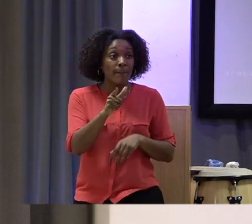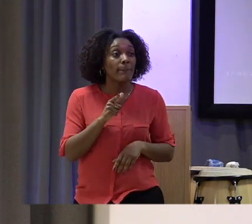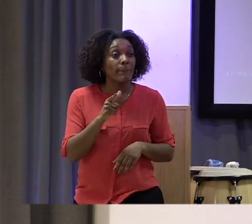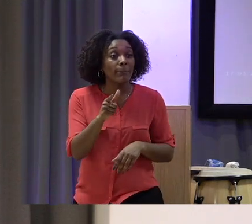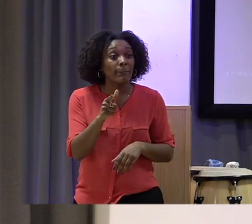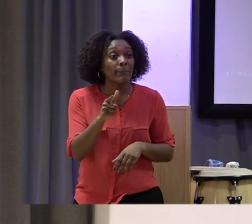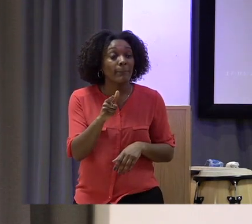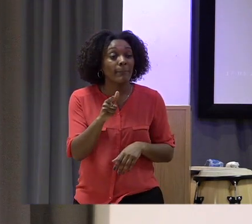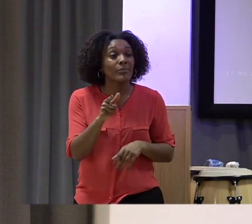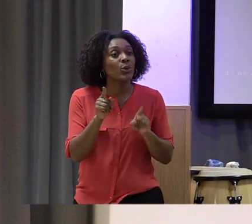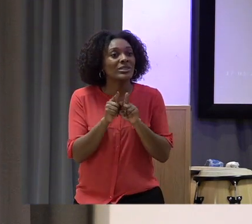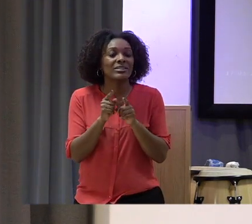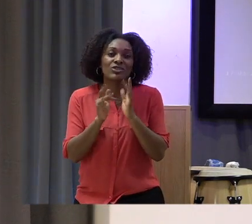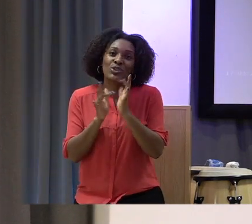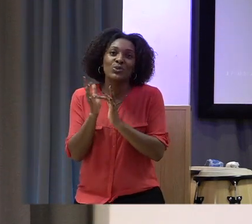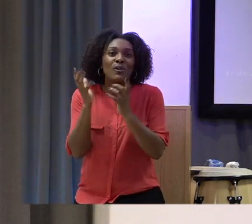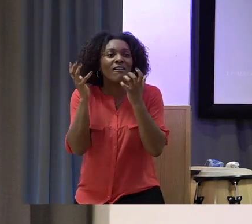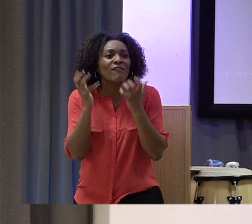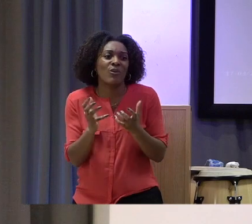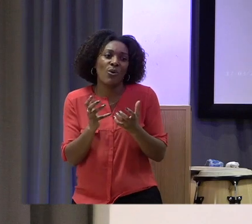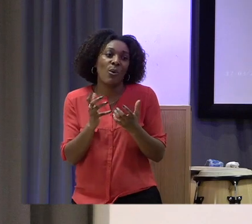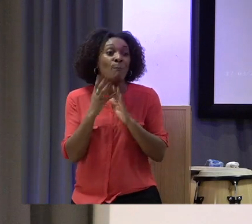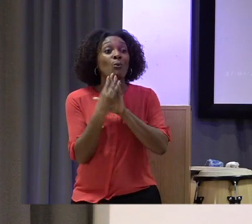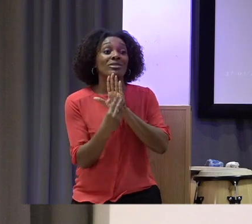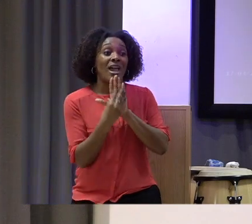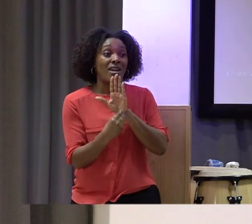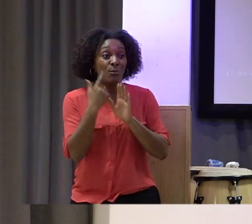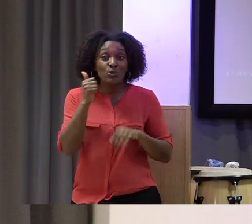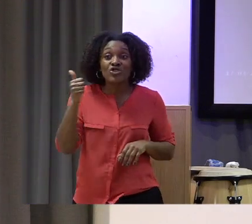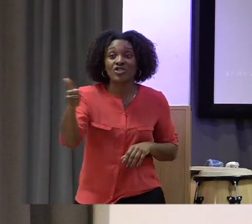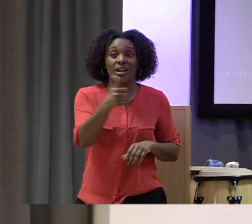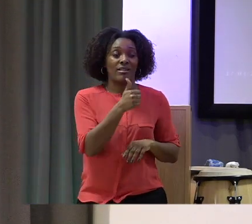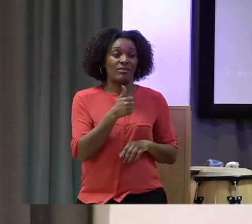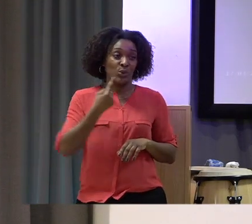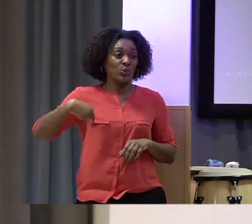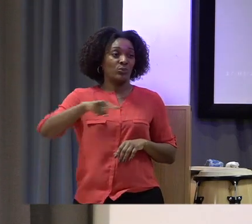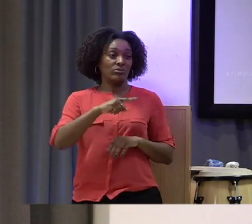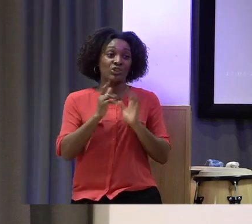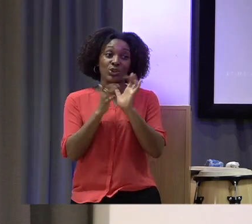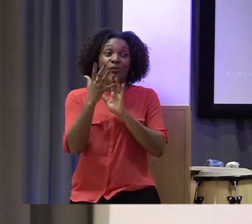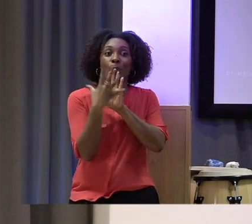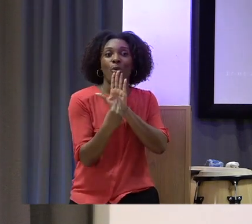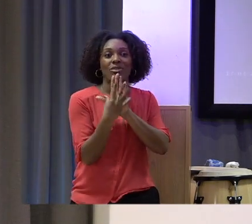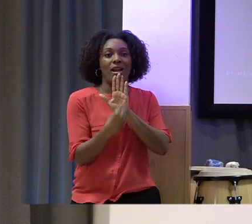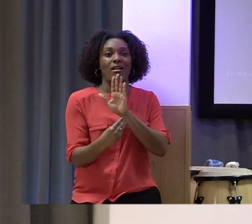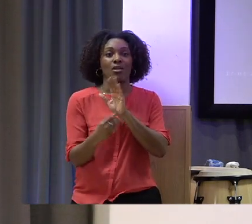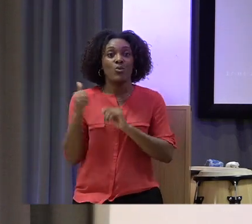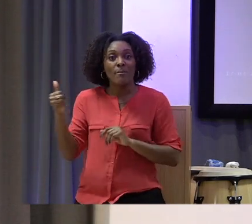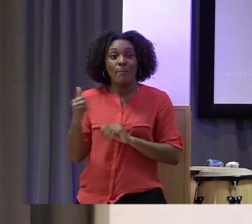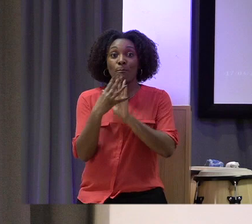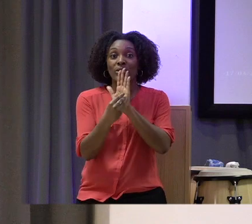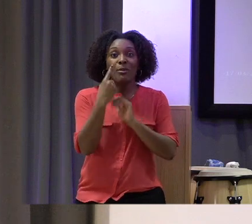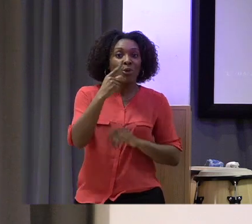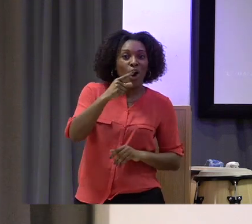que Jésus voulait, je crois, être un modèle pour chacun de nous. Il voulait être un modèle pour l'homme